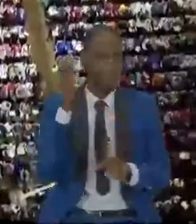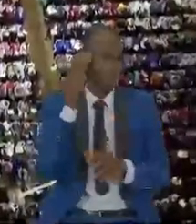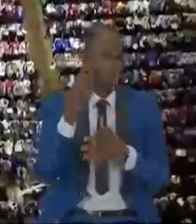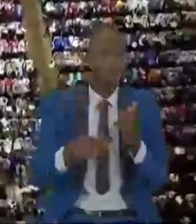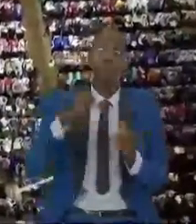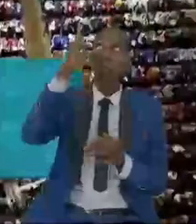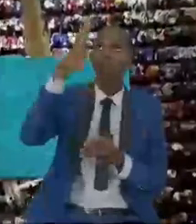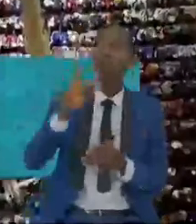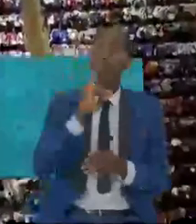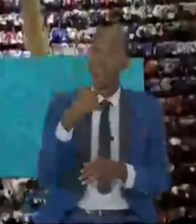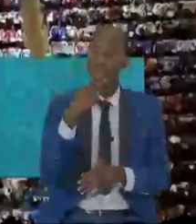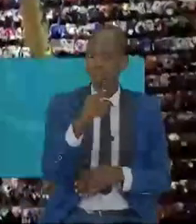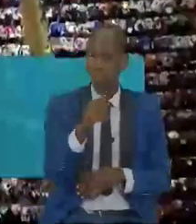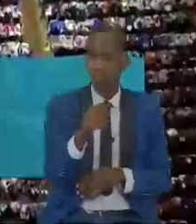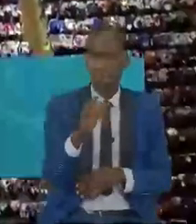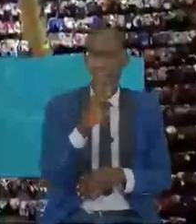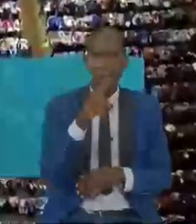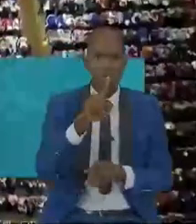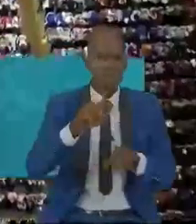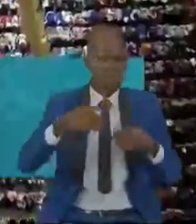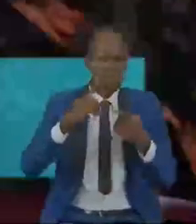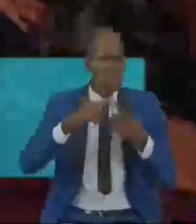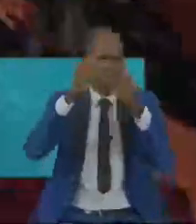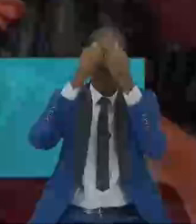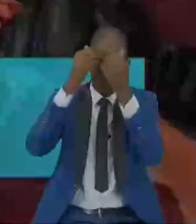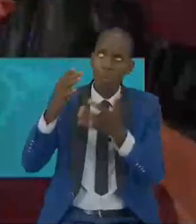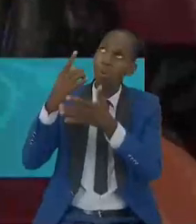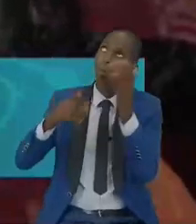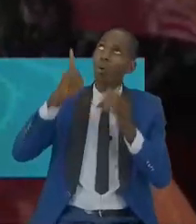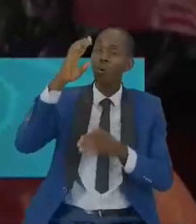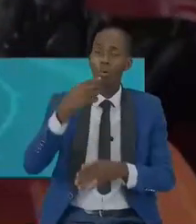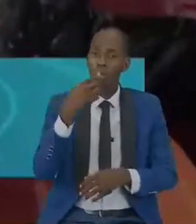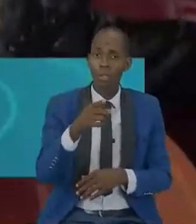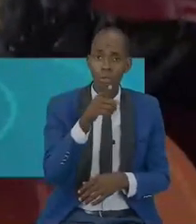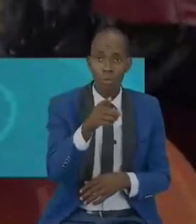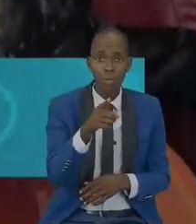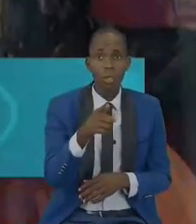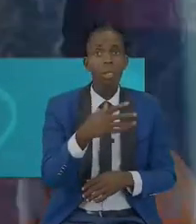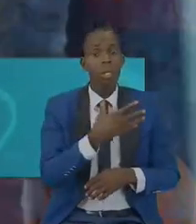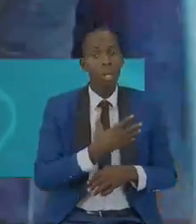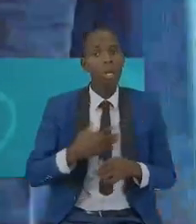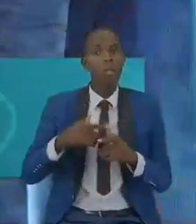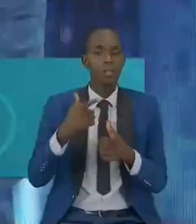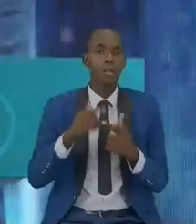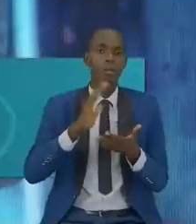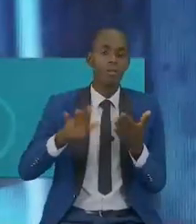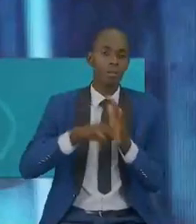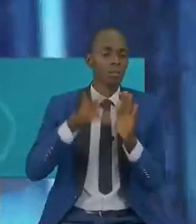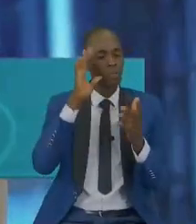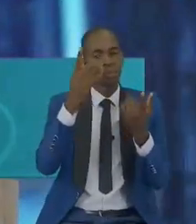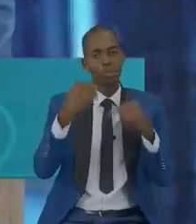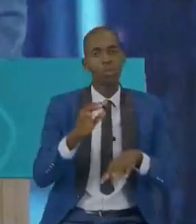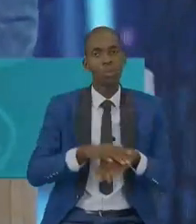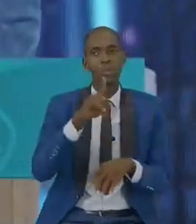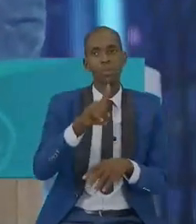quelqu'un maintenant? Est-ce que tu as entendu ce que Dieu te dit? Vas-tu faire ce que le Seigneur t'a dit?